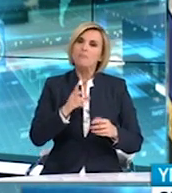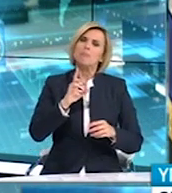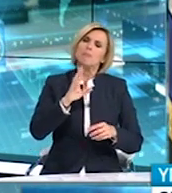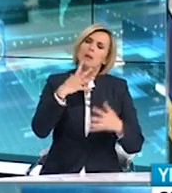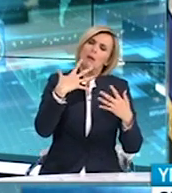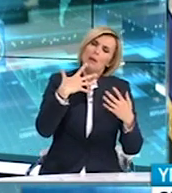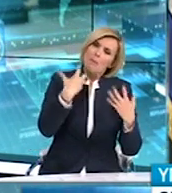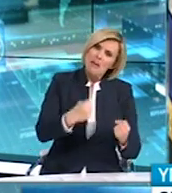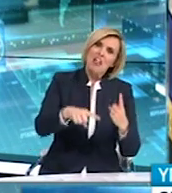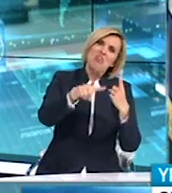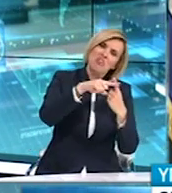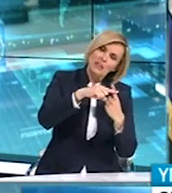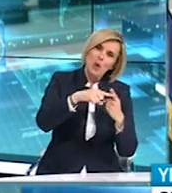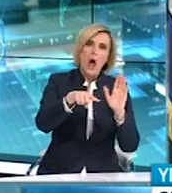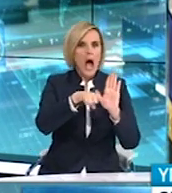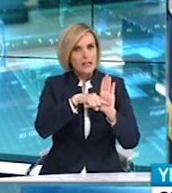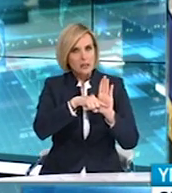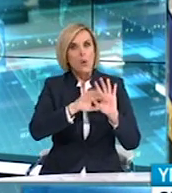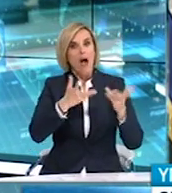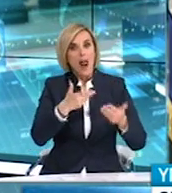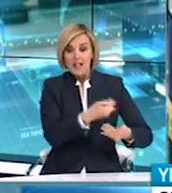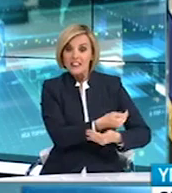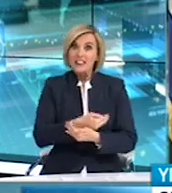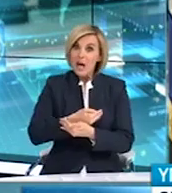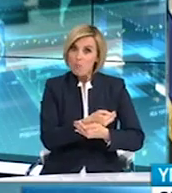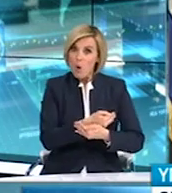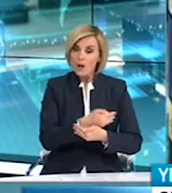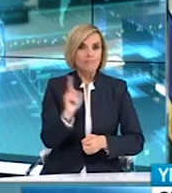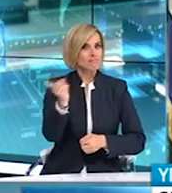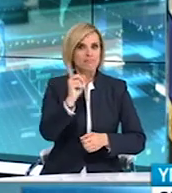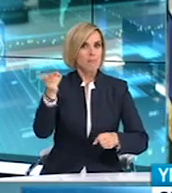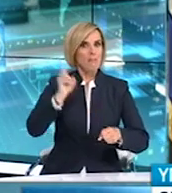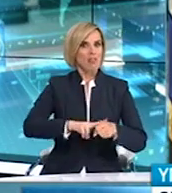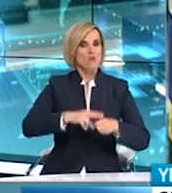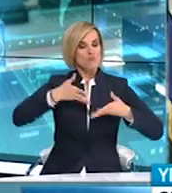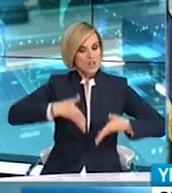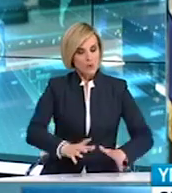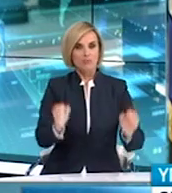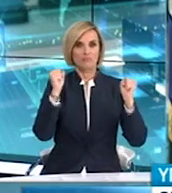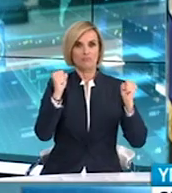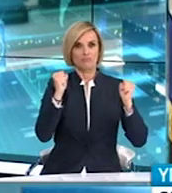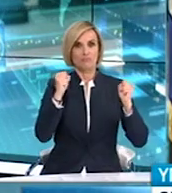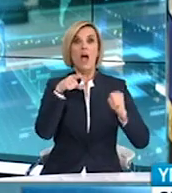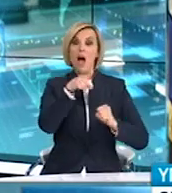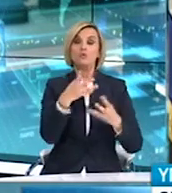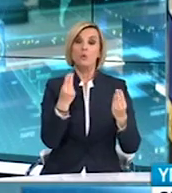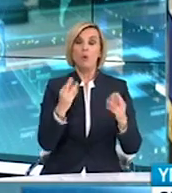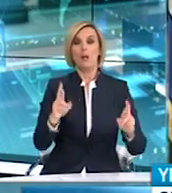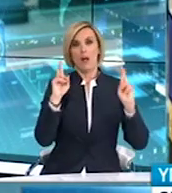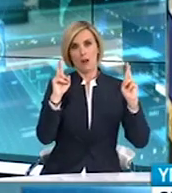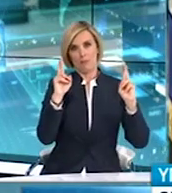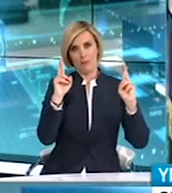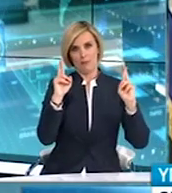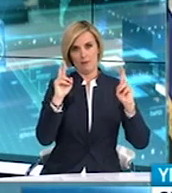αυτό νομίζω είναι το βασικό. Δεν φαίνεται να επηρεάζονται σημαντικά, και να μείνουμε στο καλό μήνυμα που έχουν αυτές οι μελέτες.